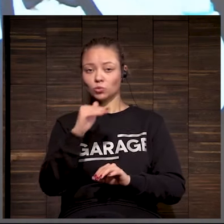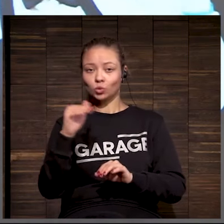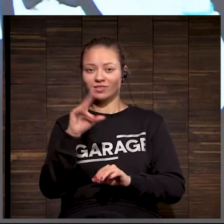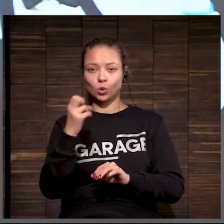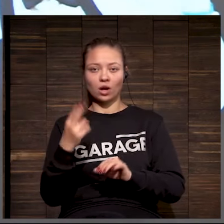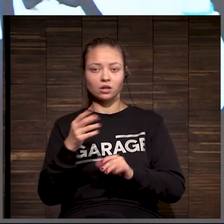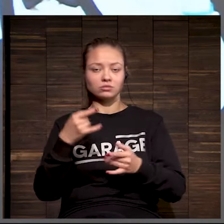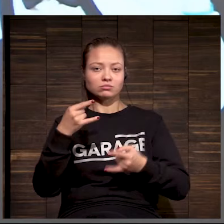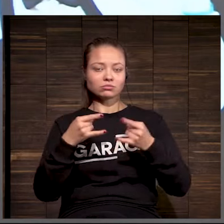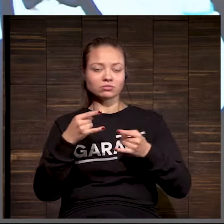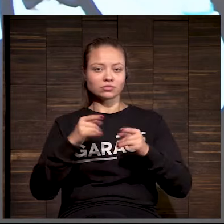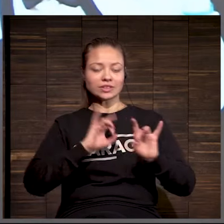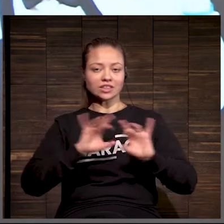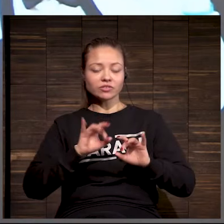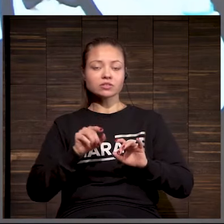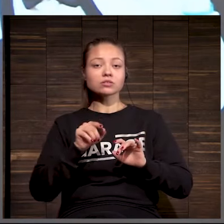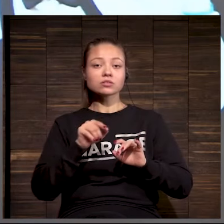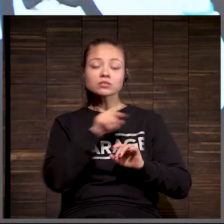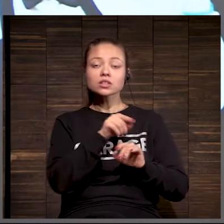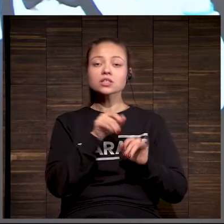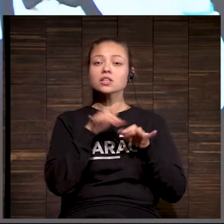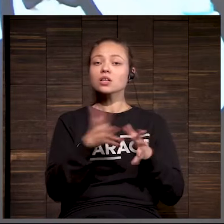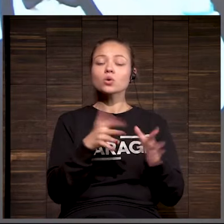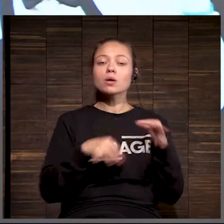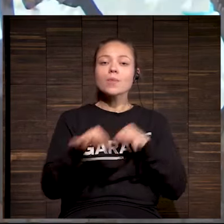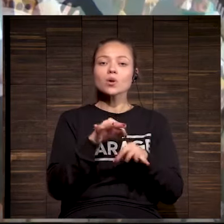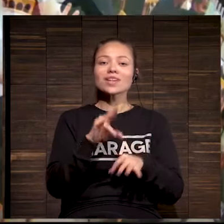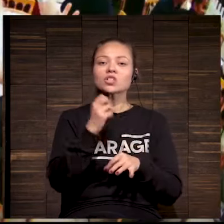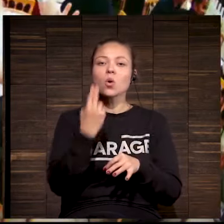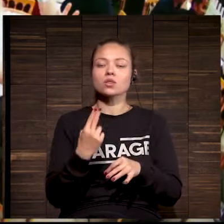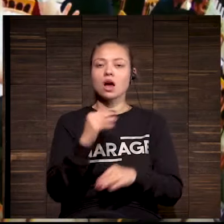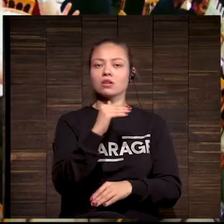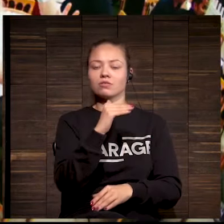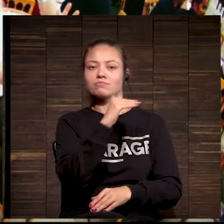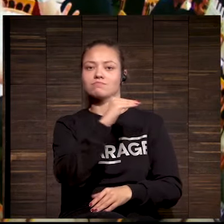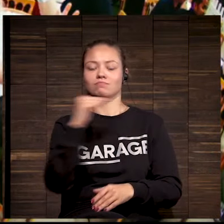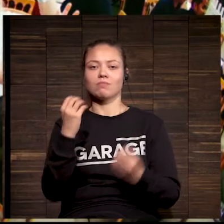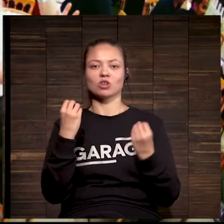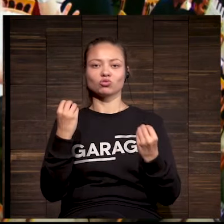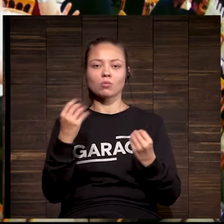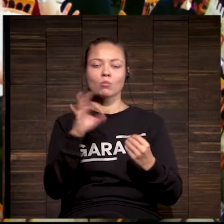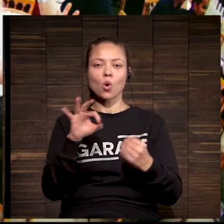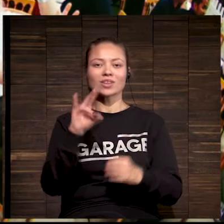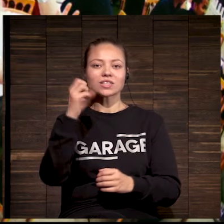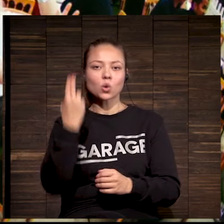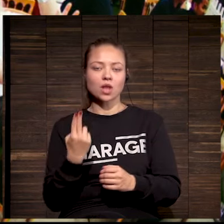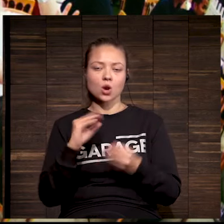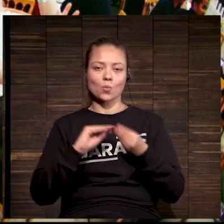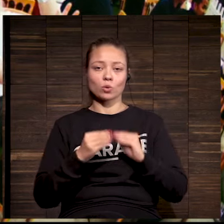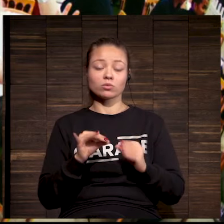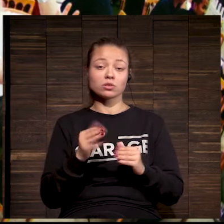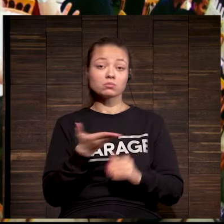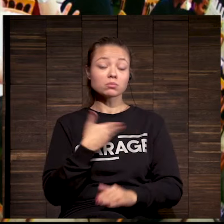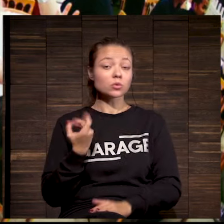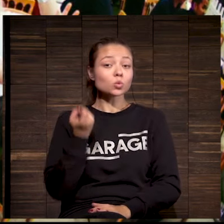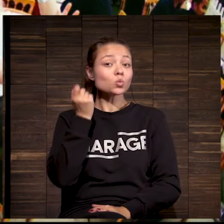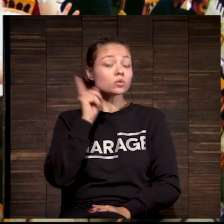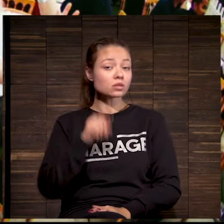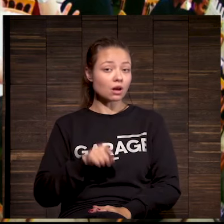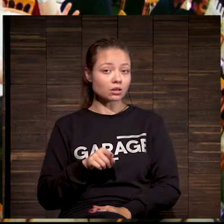сделайте шт какой-нибудь проект национального масштаба про национальную проблему и мы узнали